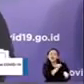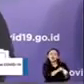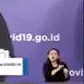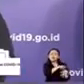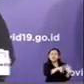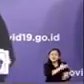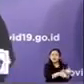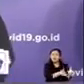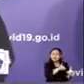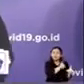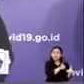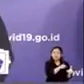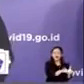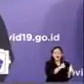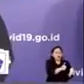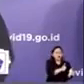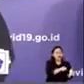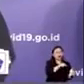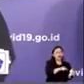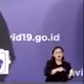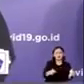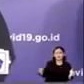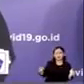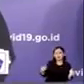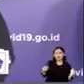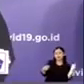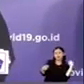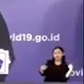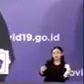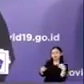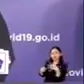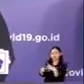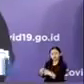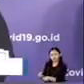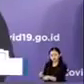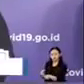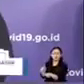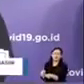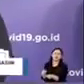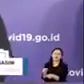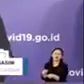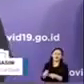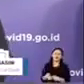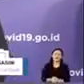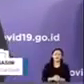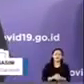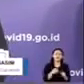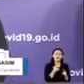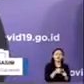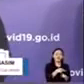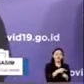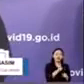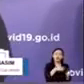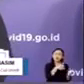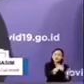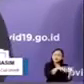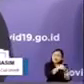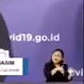bagus terhadap daya bunuh virus tersebut yang kedua dosis yang dipakai di dalam kombinasi lebih kecil